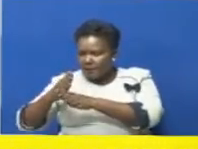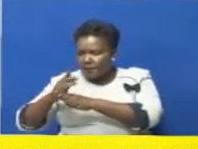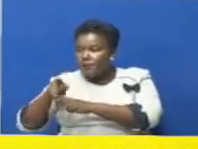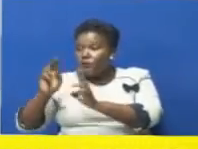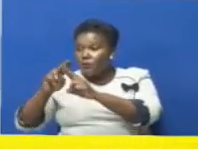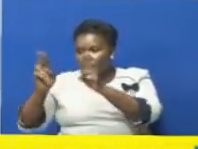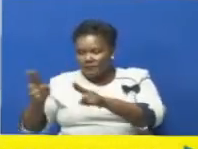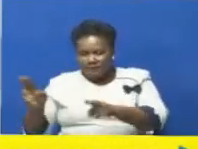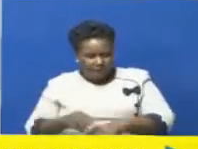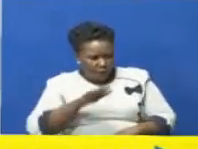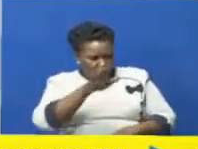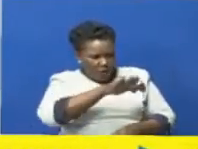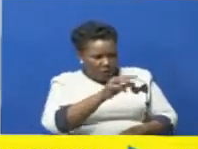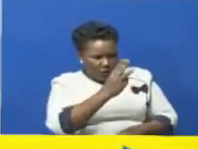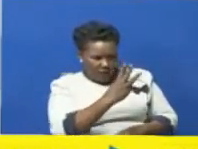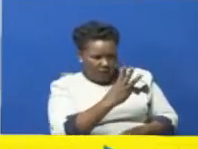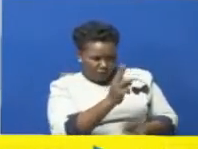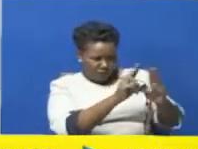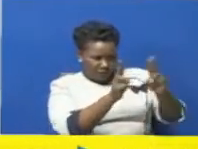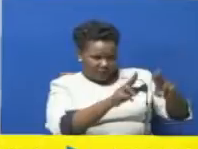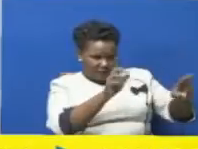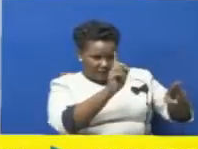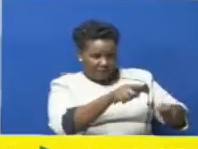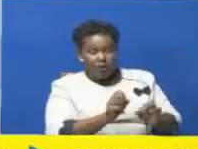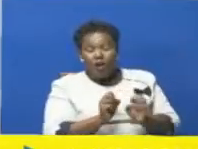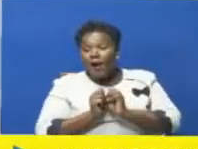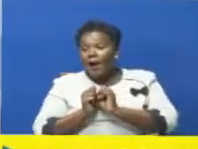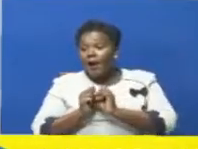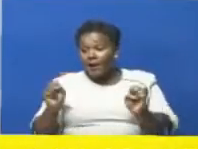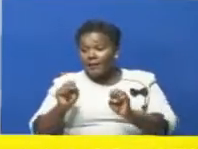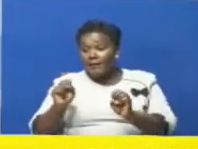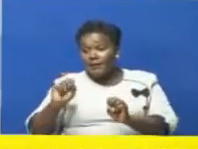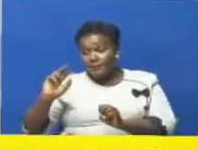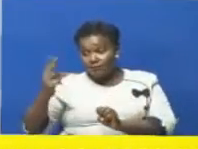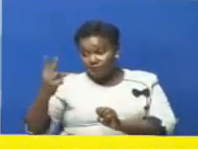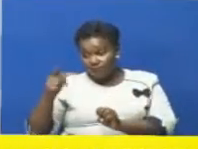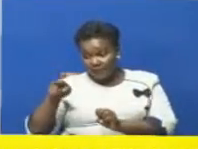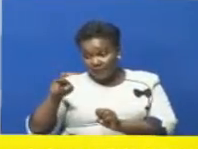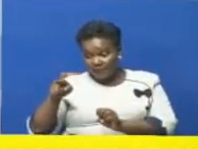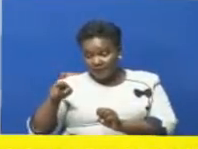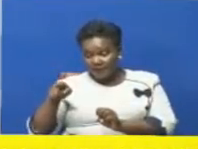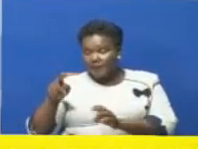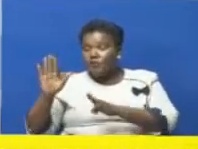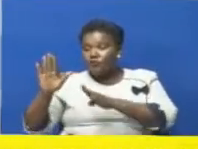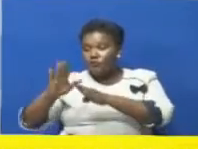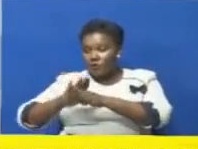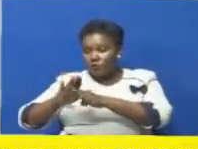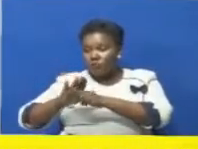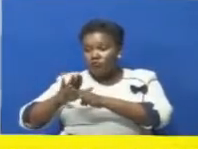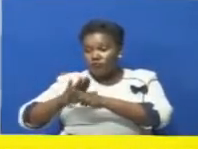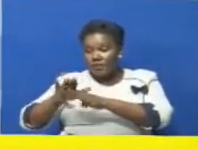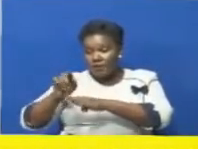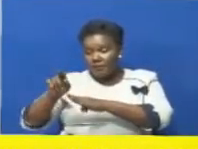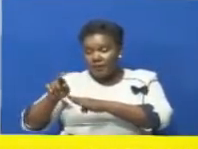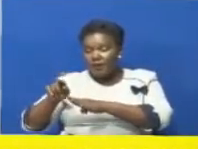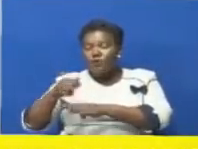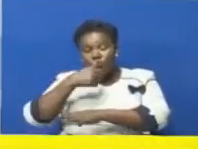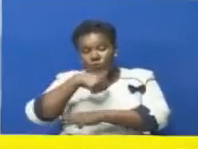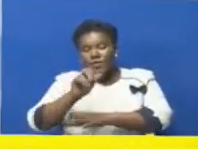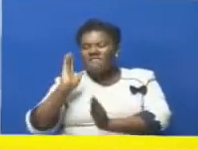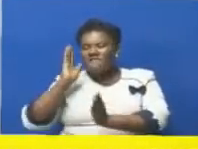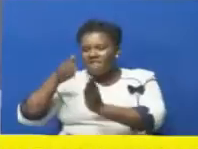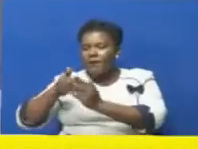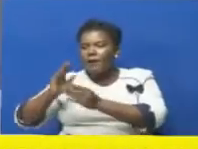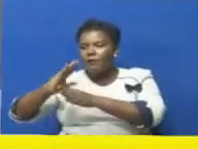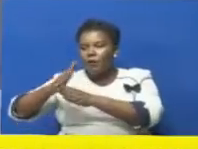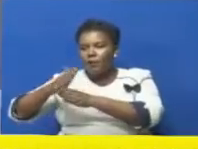Terminal 3, lakini Terminal 2 ambayo inatumika zaidi kwa ndege za humu ndani, kwa hiyo ni moja ya mradi mkubwa ambao amesema kwamba watakamilisha hivi